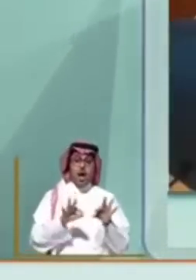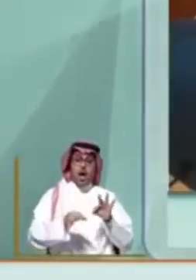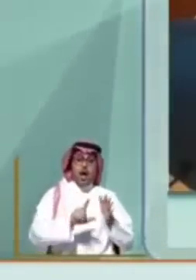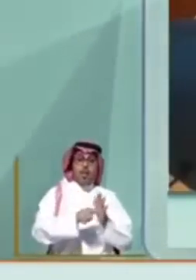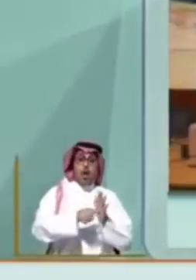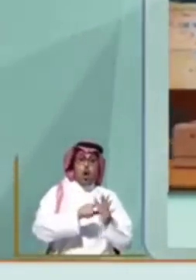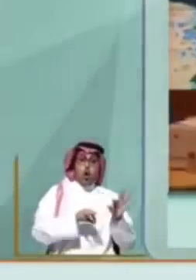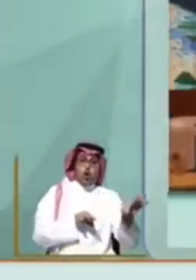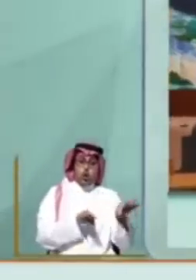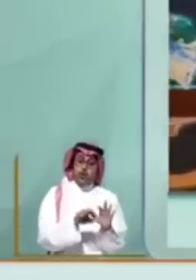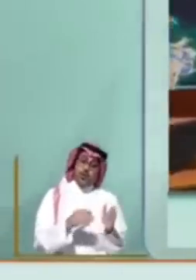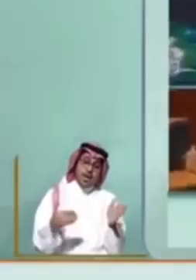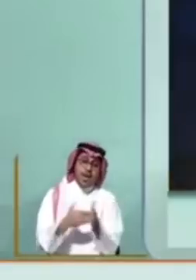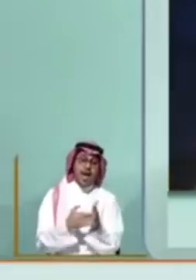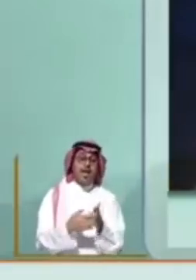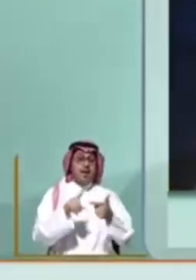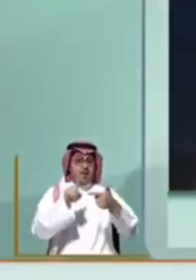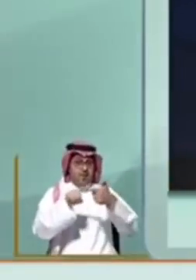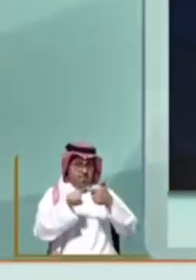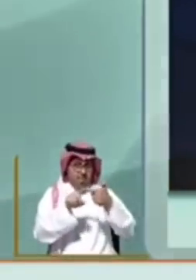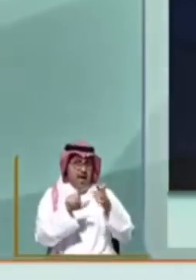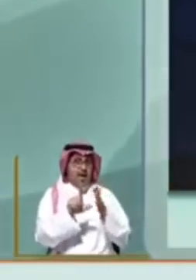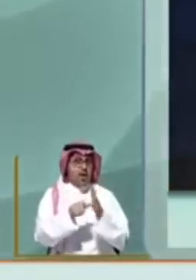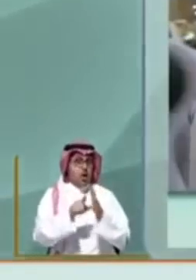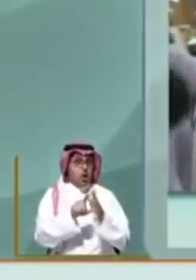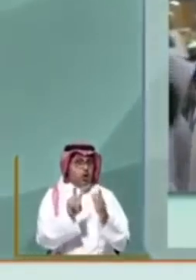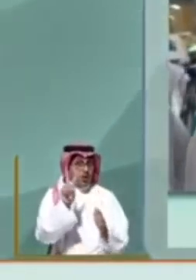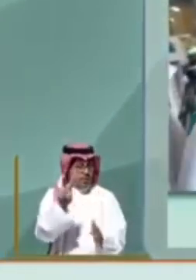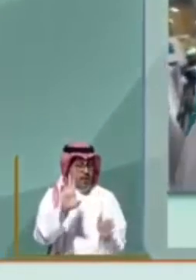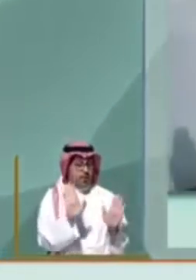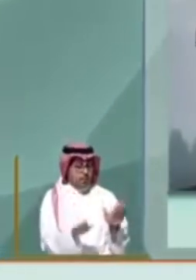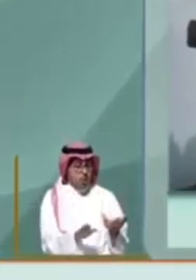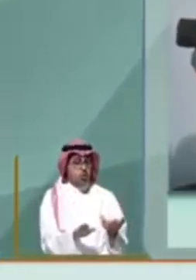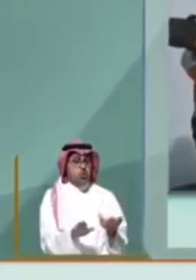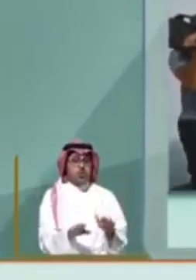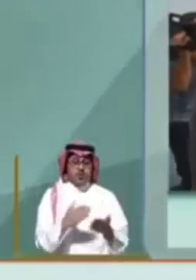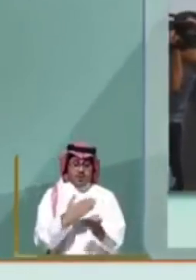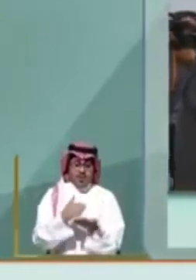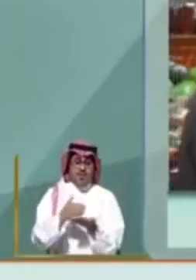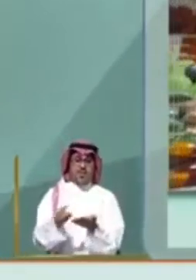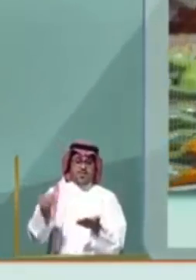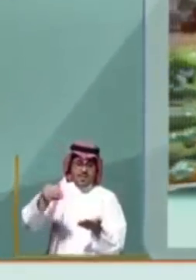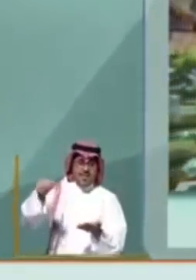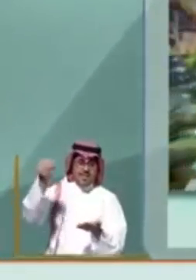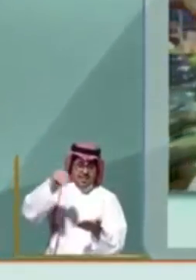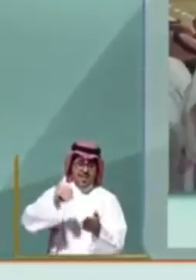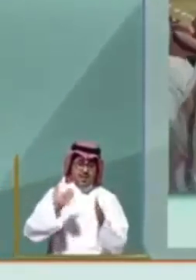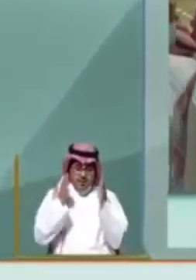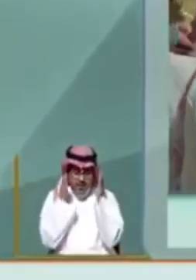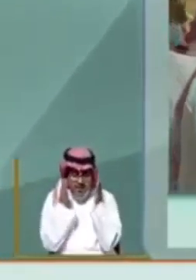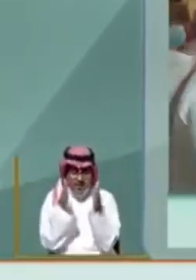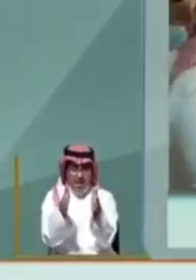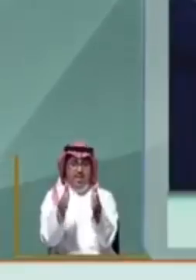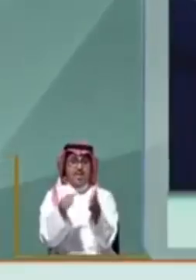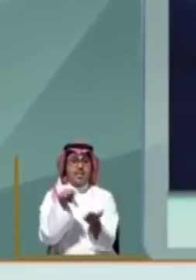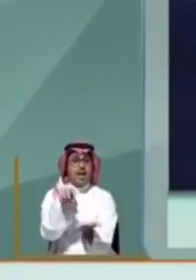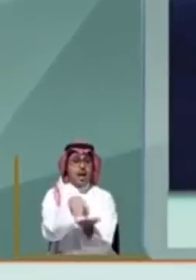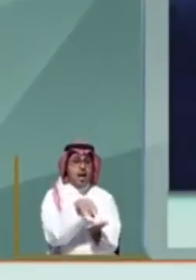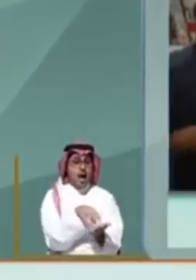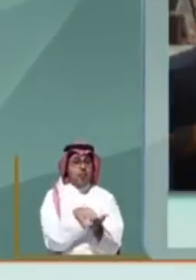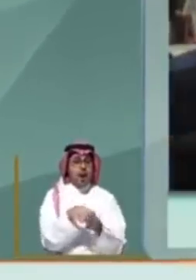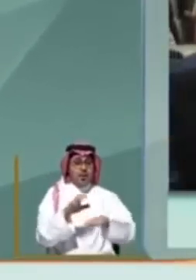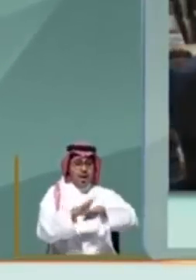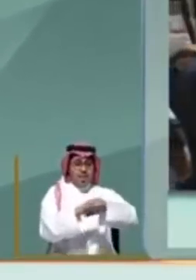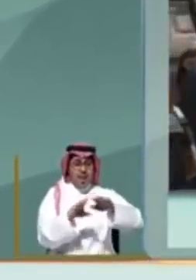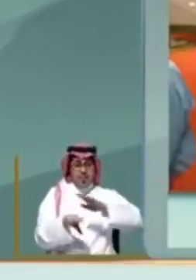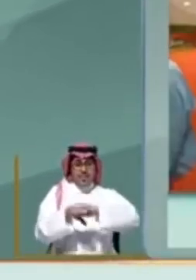المواقع في المنطقة الشرقية، وبدأنا في المرحلة الثانية الآن تعقيم والتطهير مع التركيز أيضا على أماكن التلامس